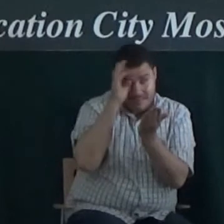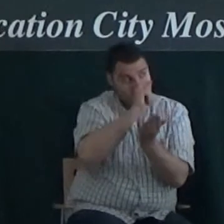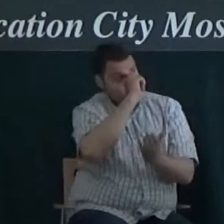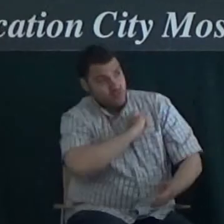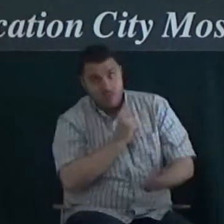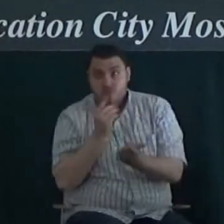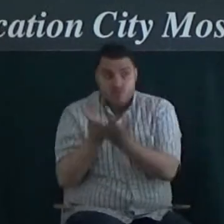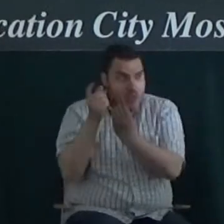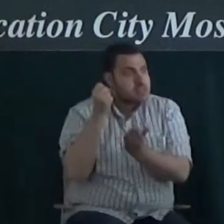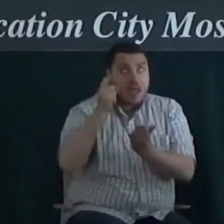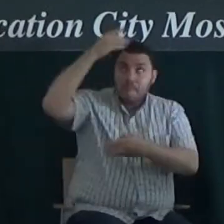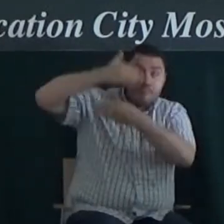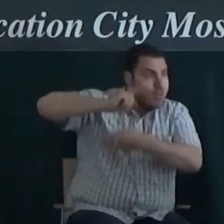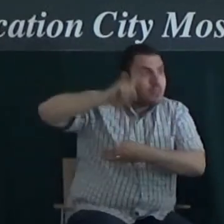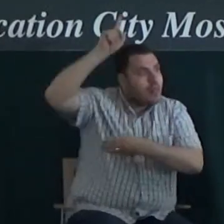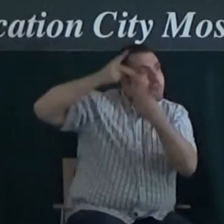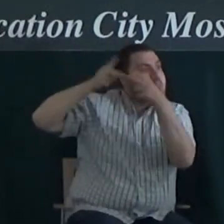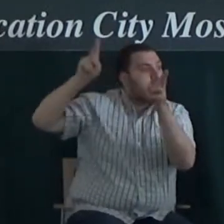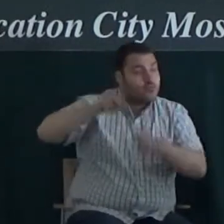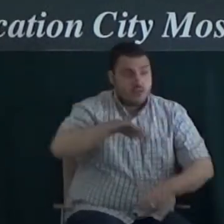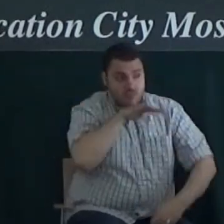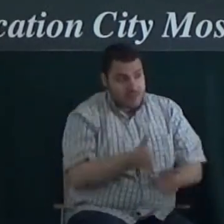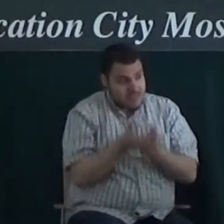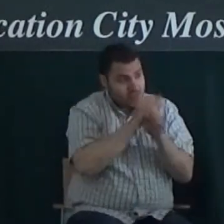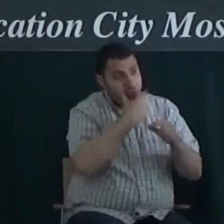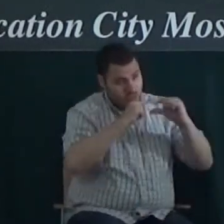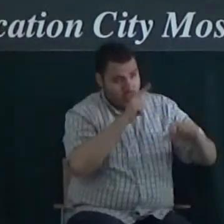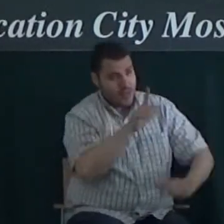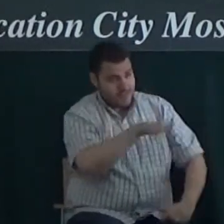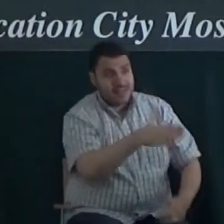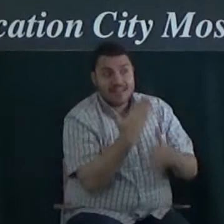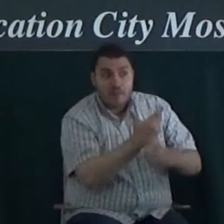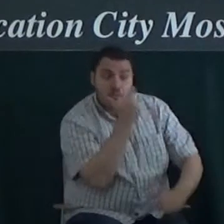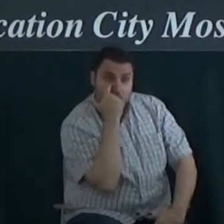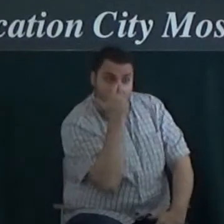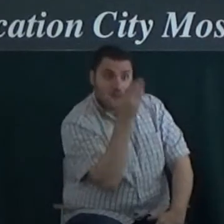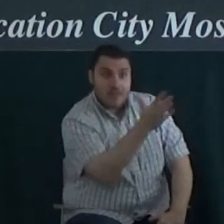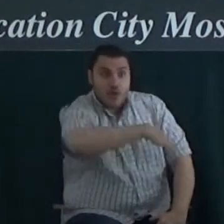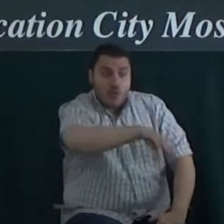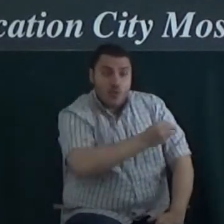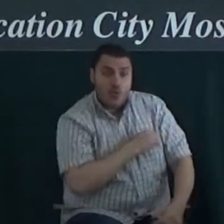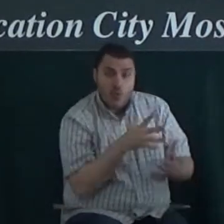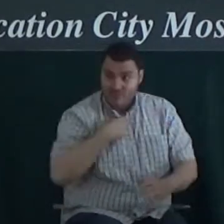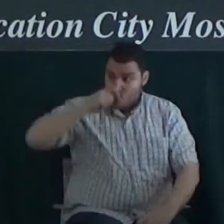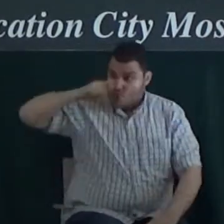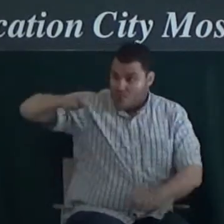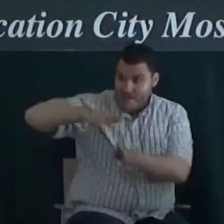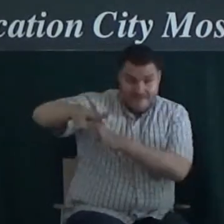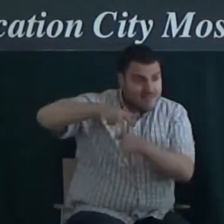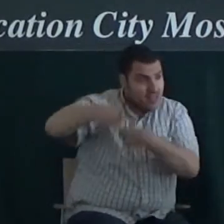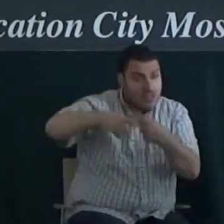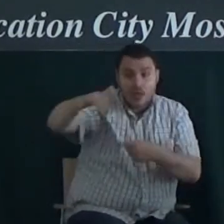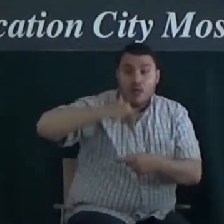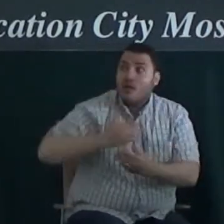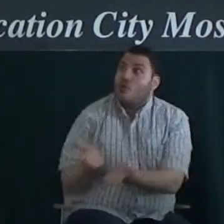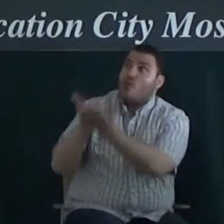بينها وبين الله حجاب. وعنه عليه الصلاة والسلام قال: ثلاث دعوات مستجابات لا شك